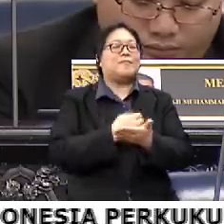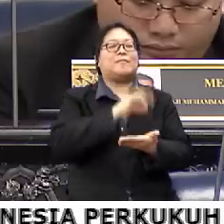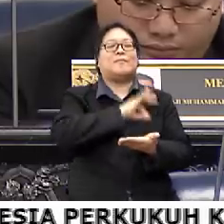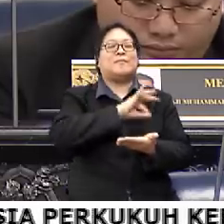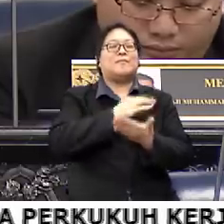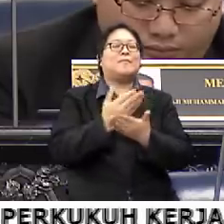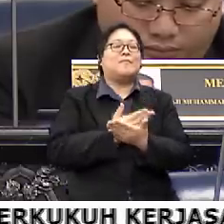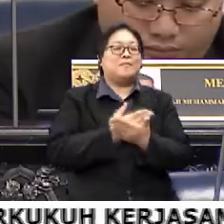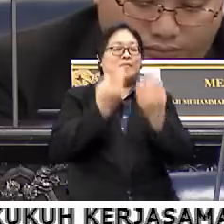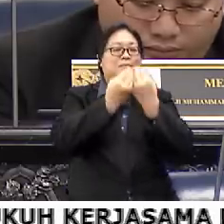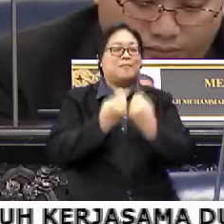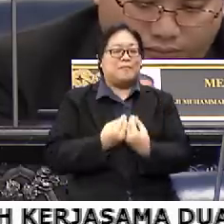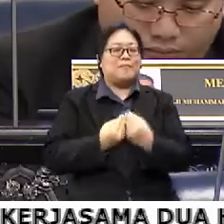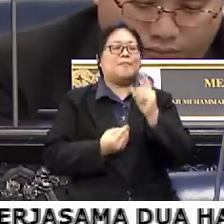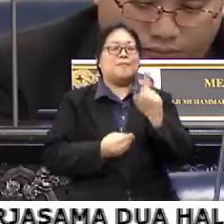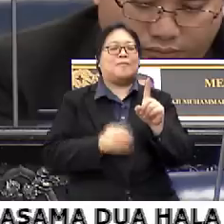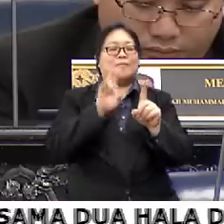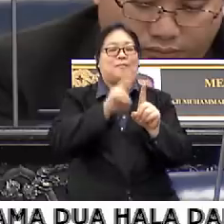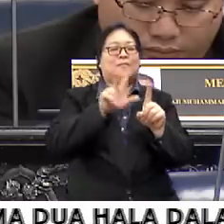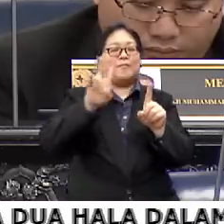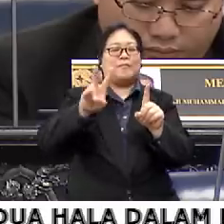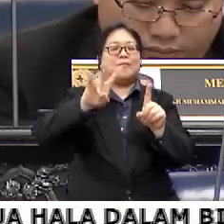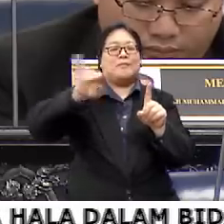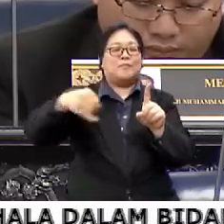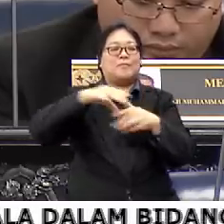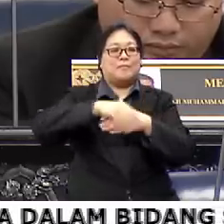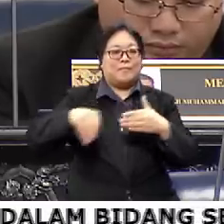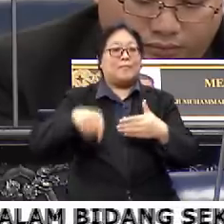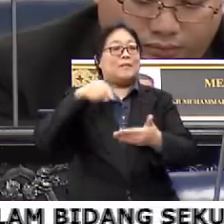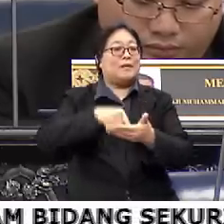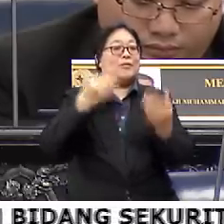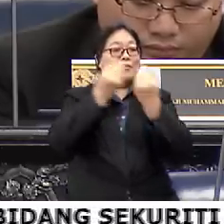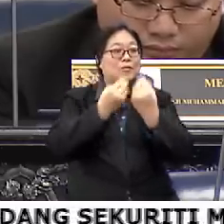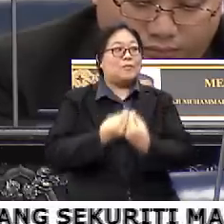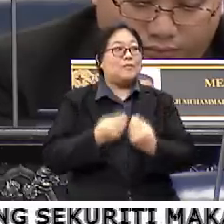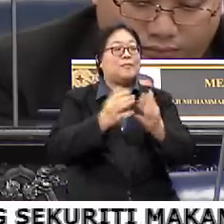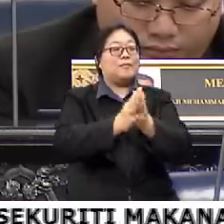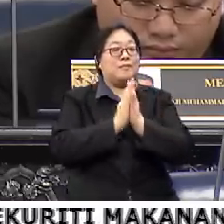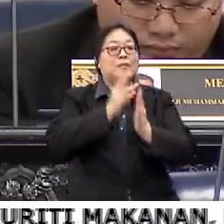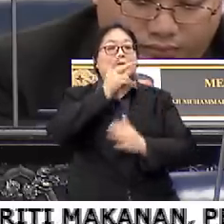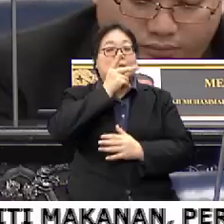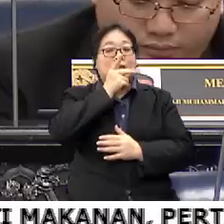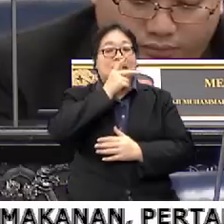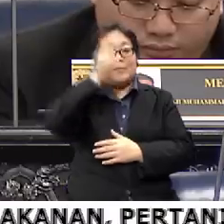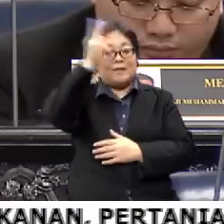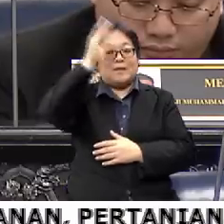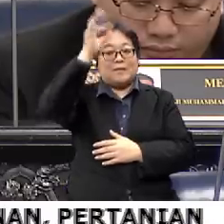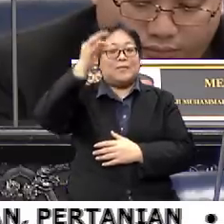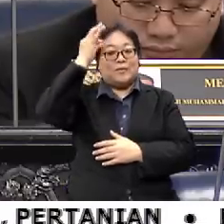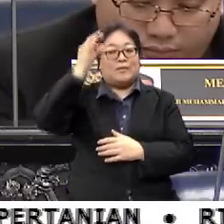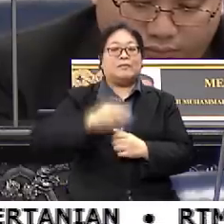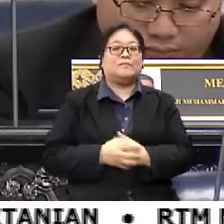hasil baharu yang berjumlah 177 juta. Inilah nilai yang dituntut oleh Kedah kepada Kerajaan